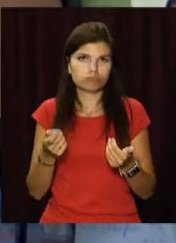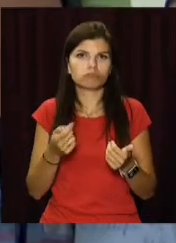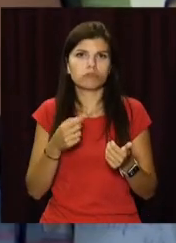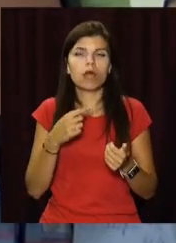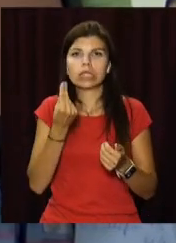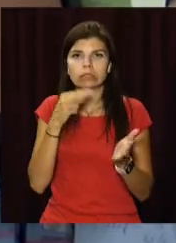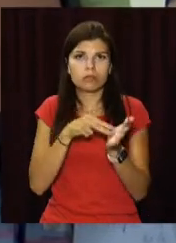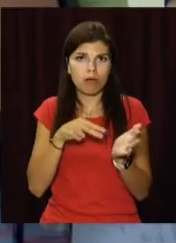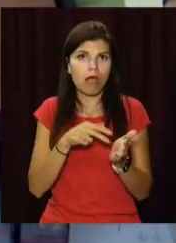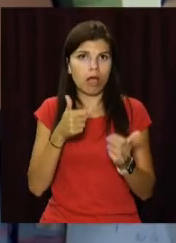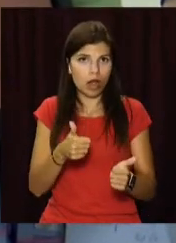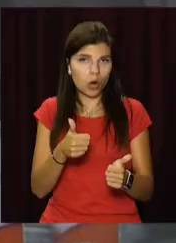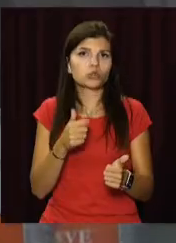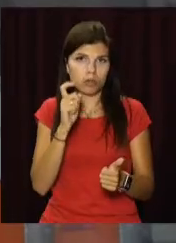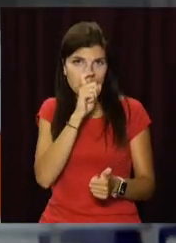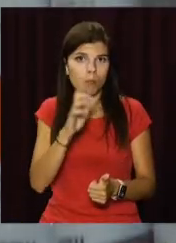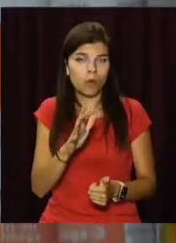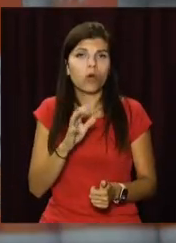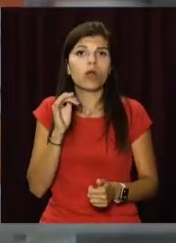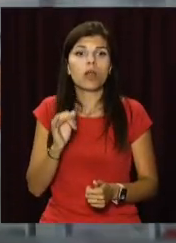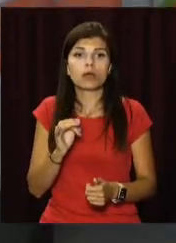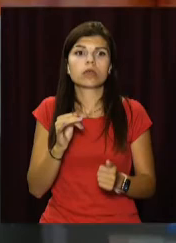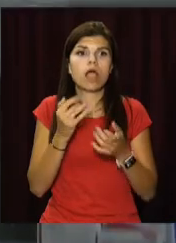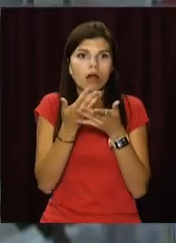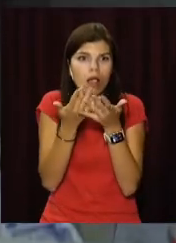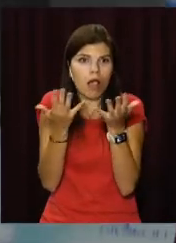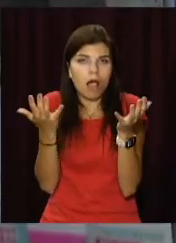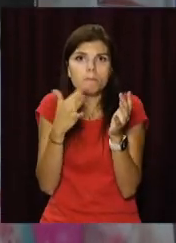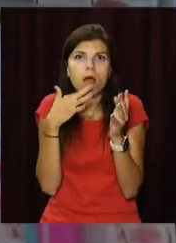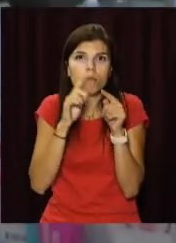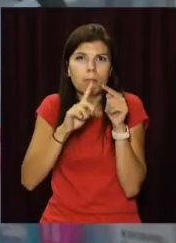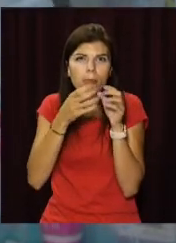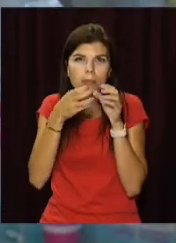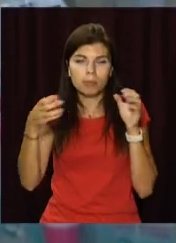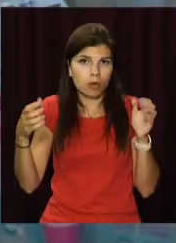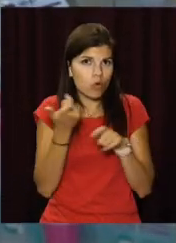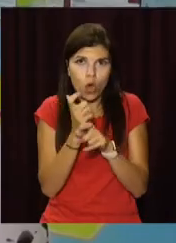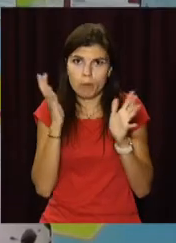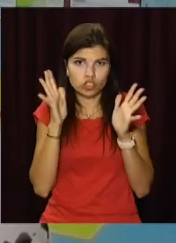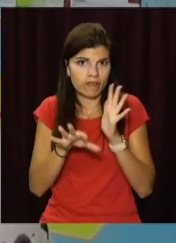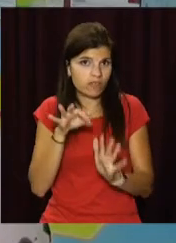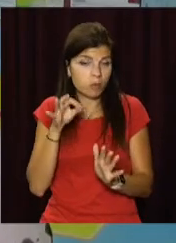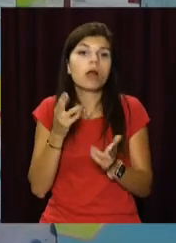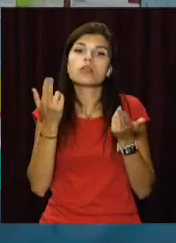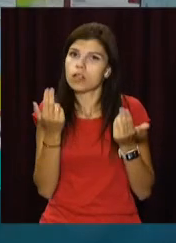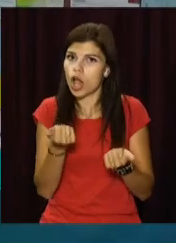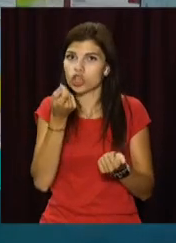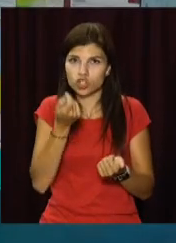Цінова політика дуже хороша і різнообразие лікарських препаратів теж велике. Дешевле, да,